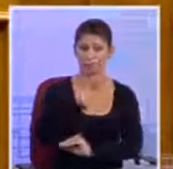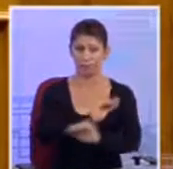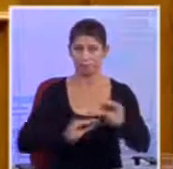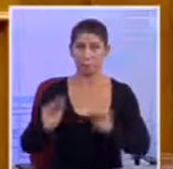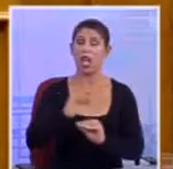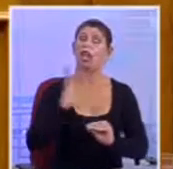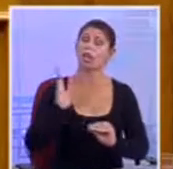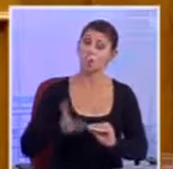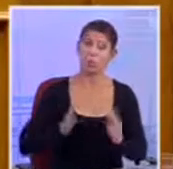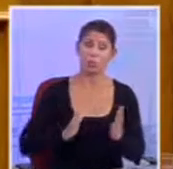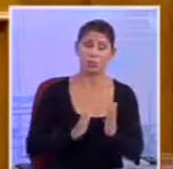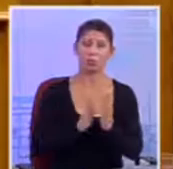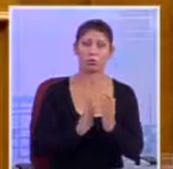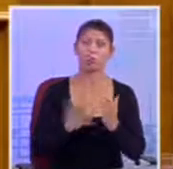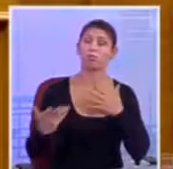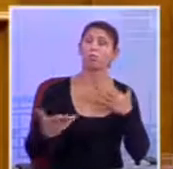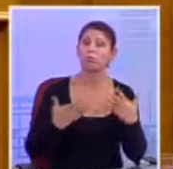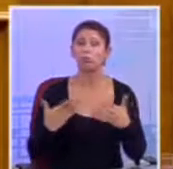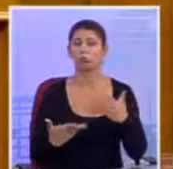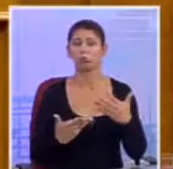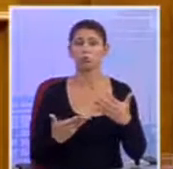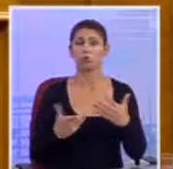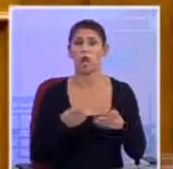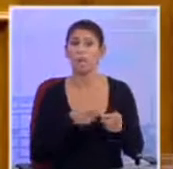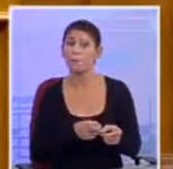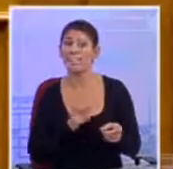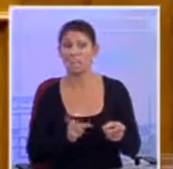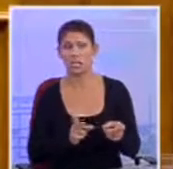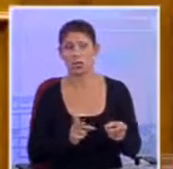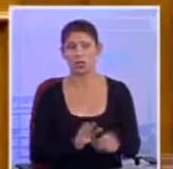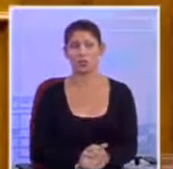μπορεί να αντιμετωπίσει τις σύγχρονες απειλές και κινδύνους.